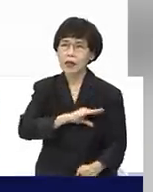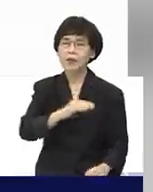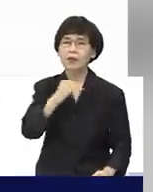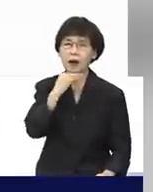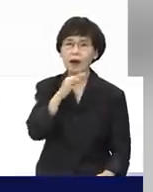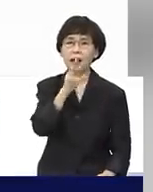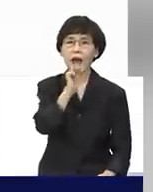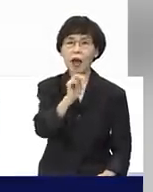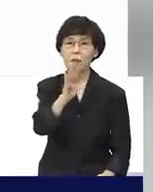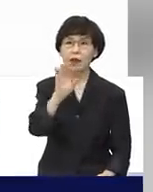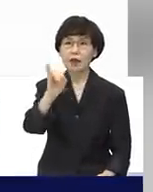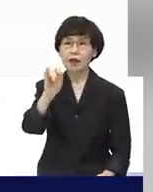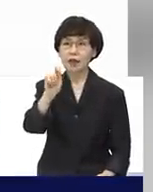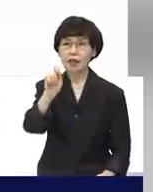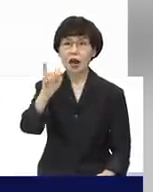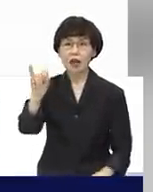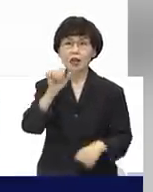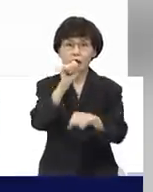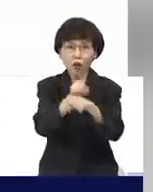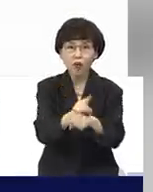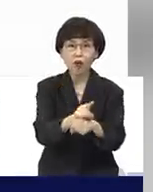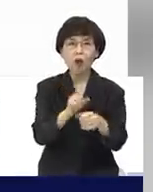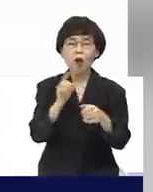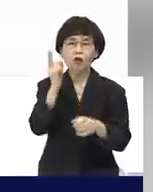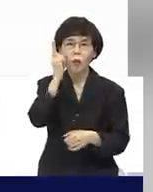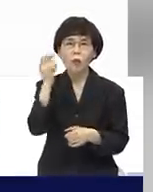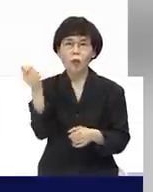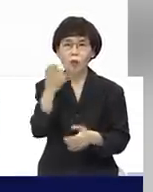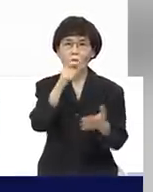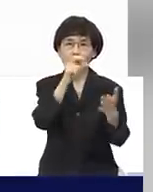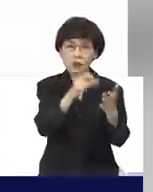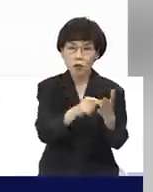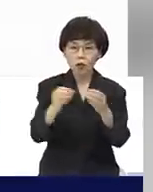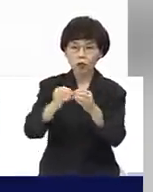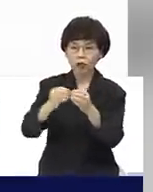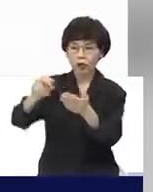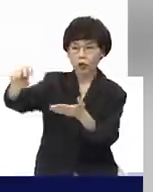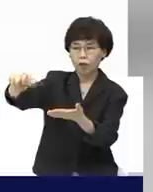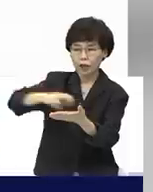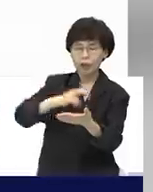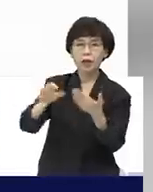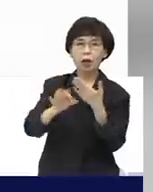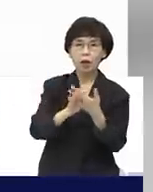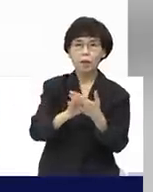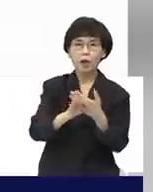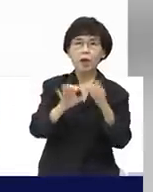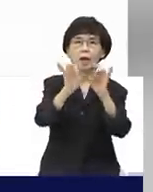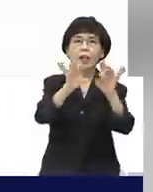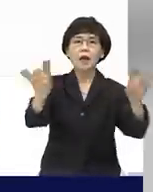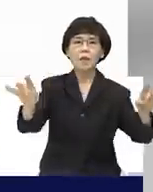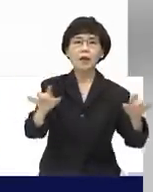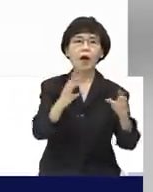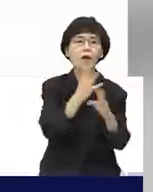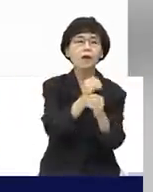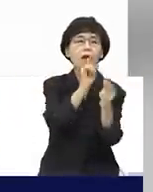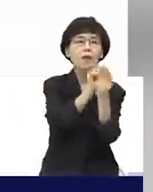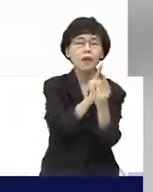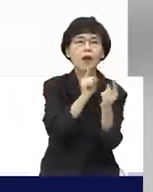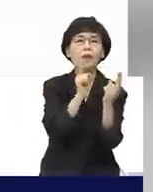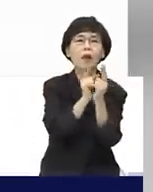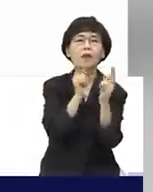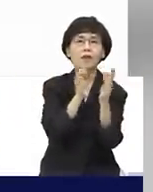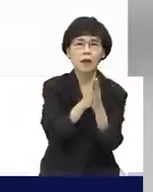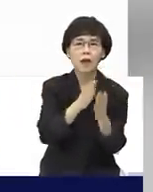MBTI, 연락처 등을 적어 문자로 신청하면 면접 일정은 개별 통보하겠다고 설명했습니다. 결혼식 하객 알바